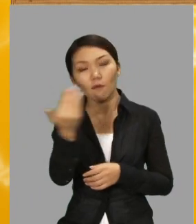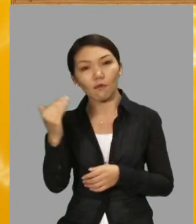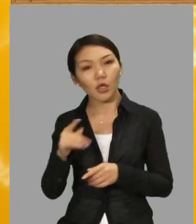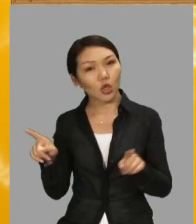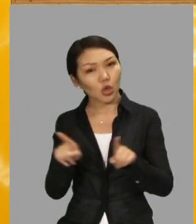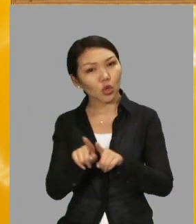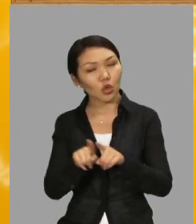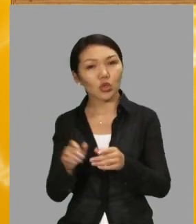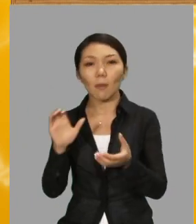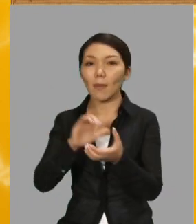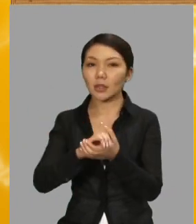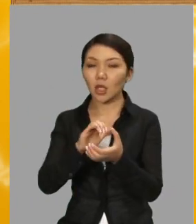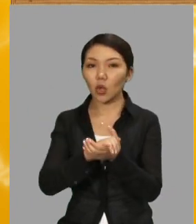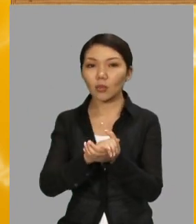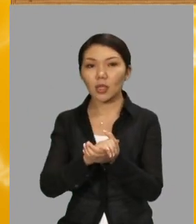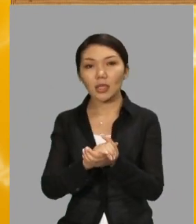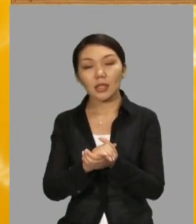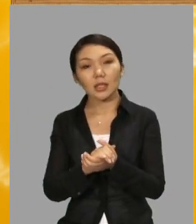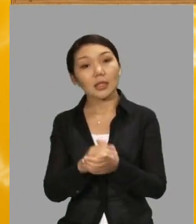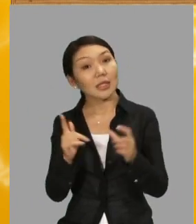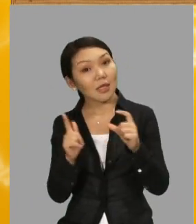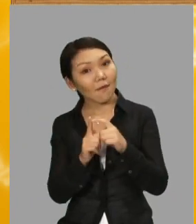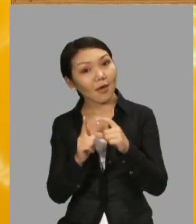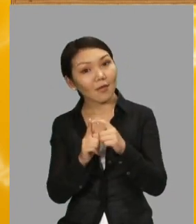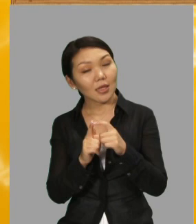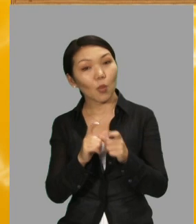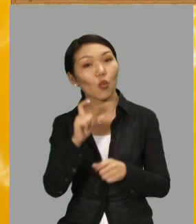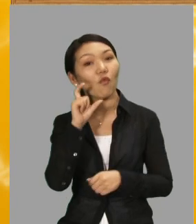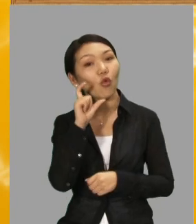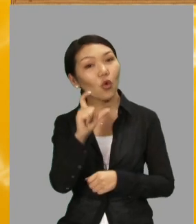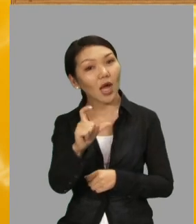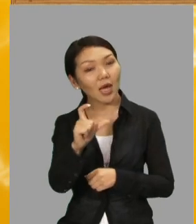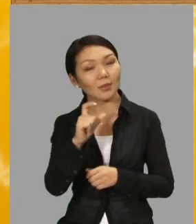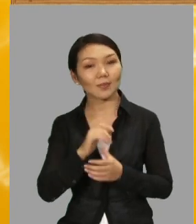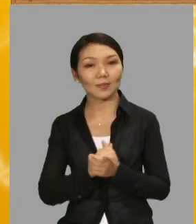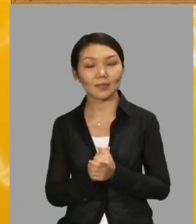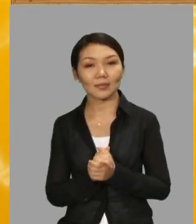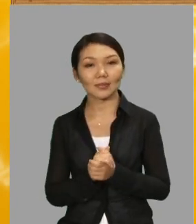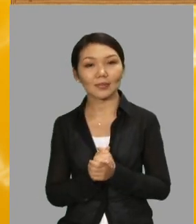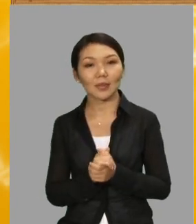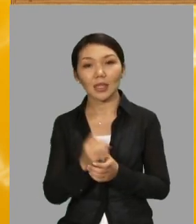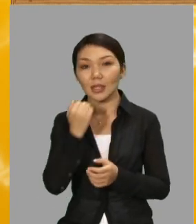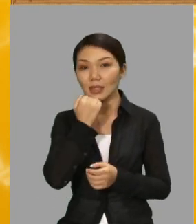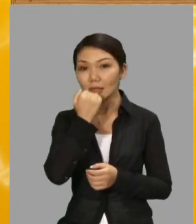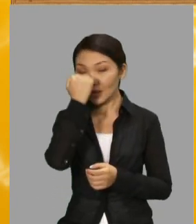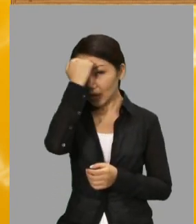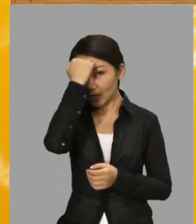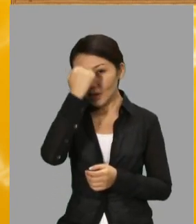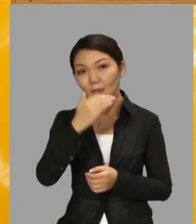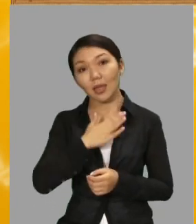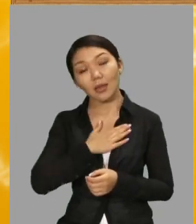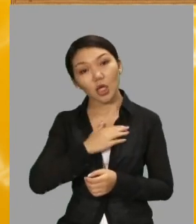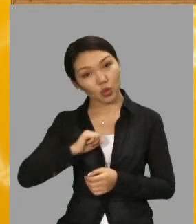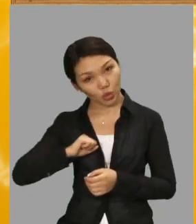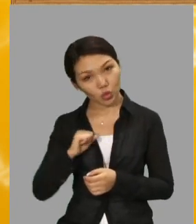тоже познакомились со словами на букву «э». Скажем спасибо нашим